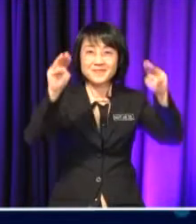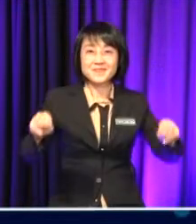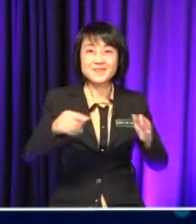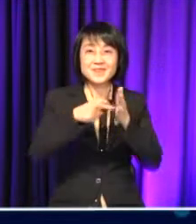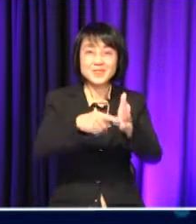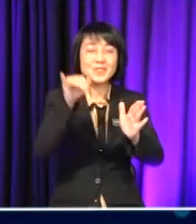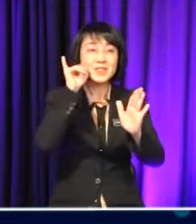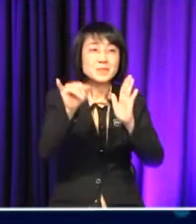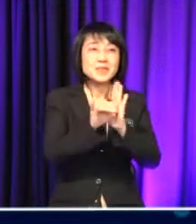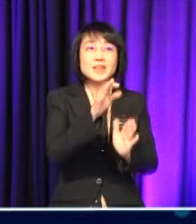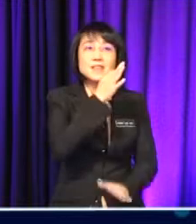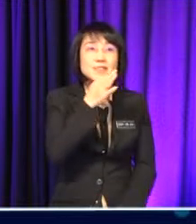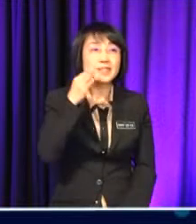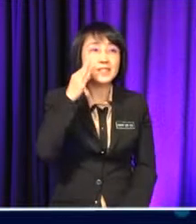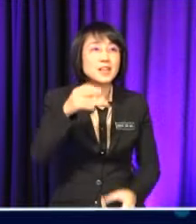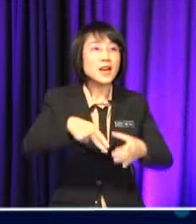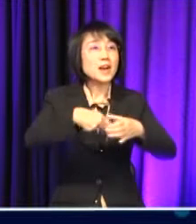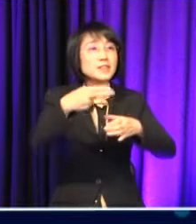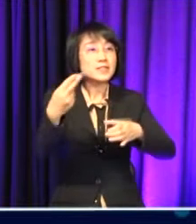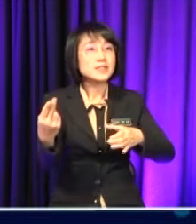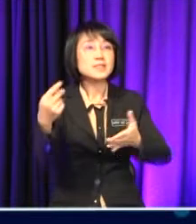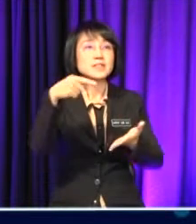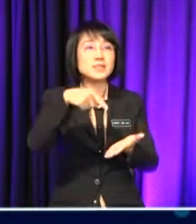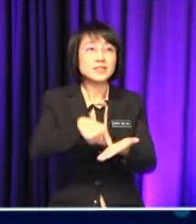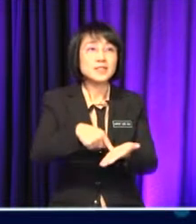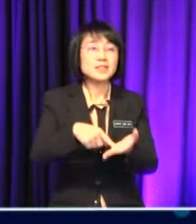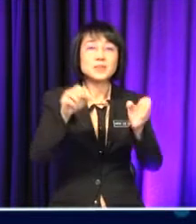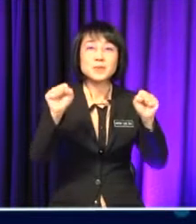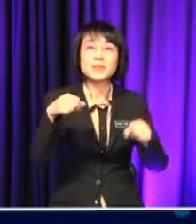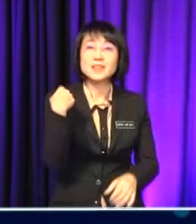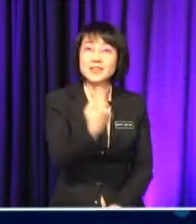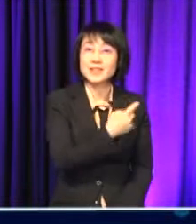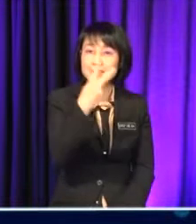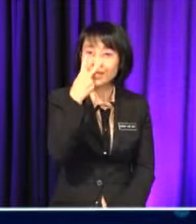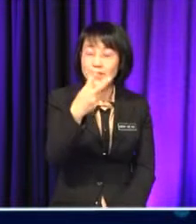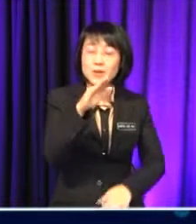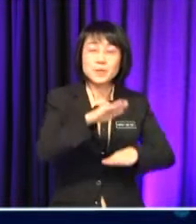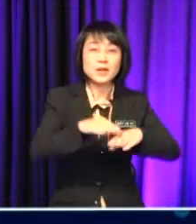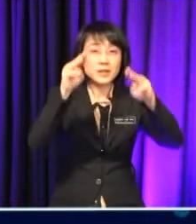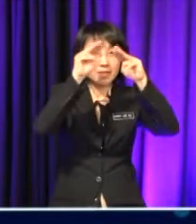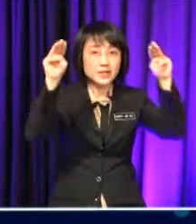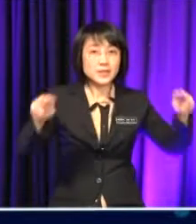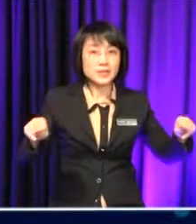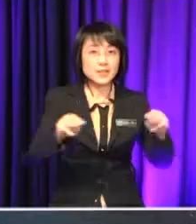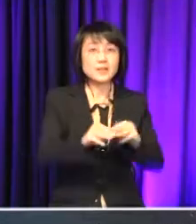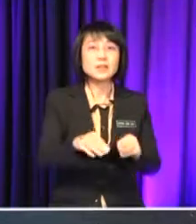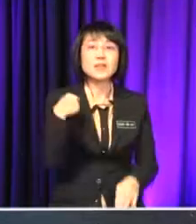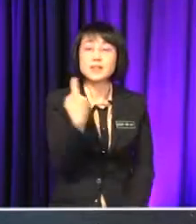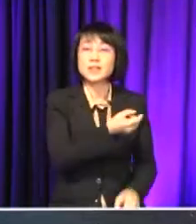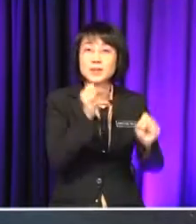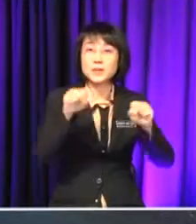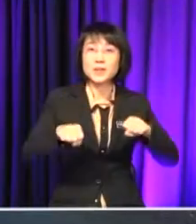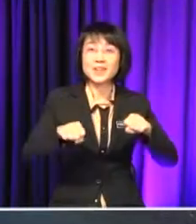cikgu. Okey. Jadi hasilnya ini boleh kita lihat pada monitor dan kita boleh pantau. Kita boleh pantau